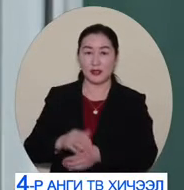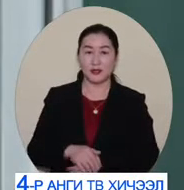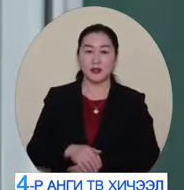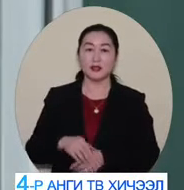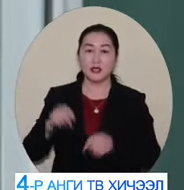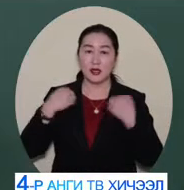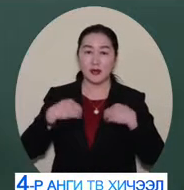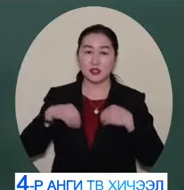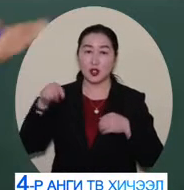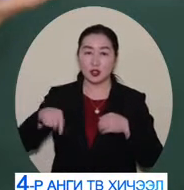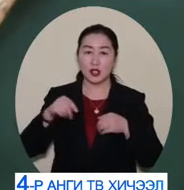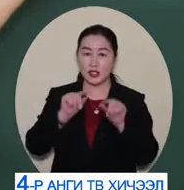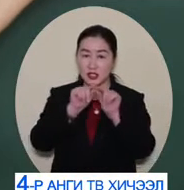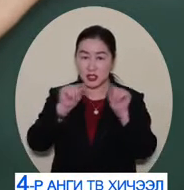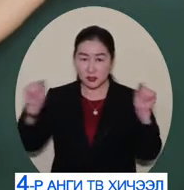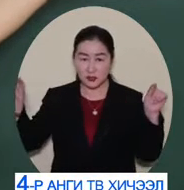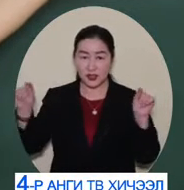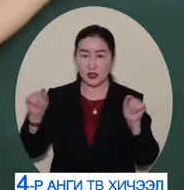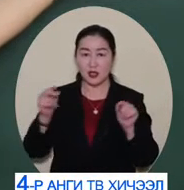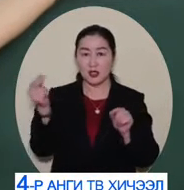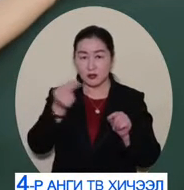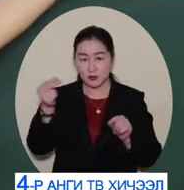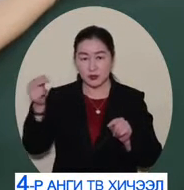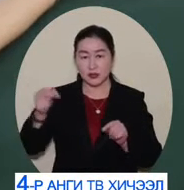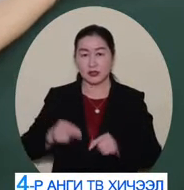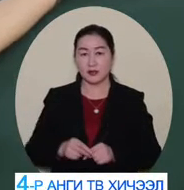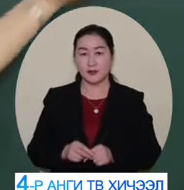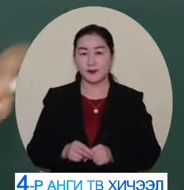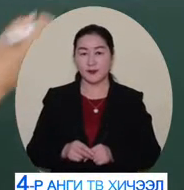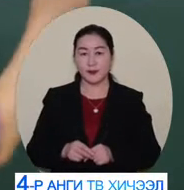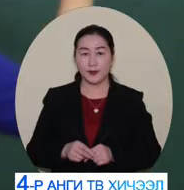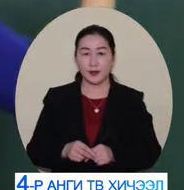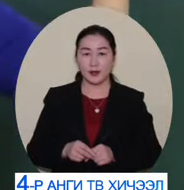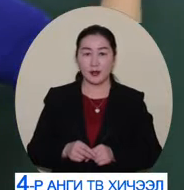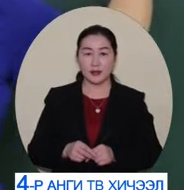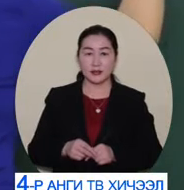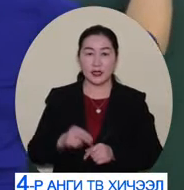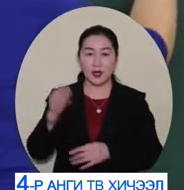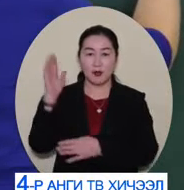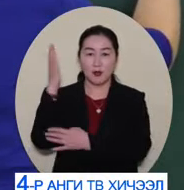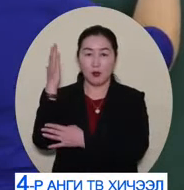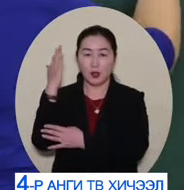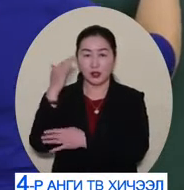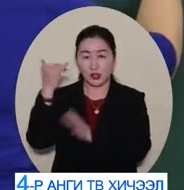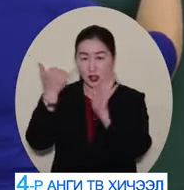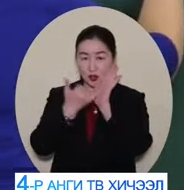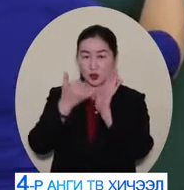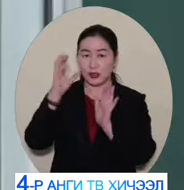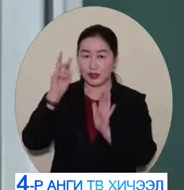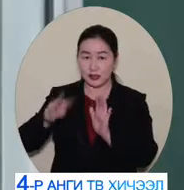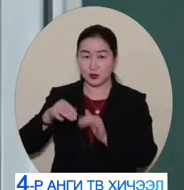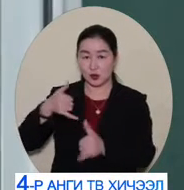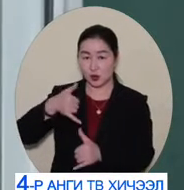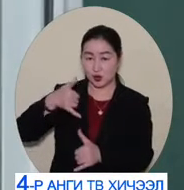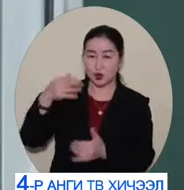байна шүү дээ. Одоо багш нь энэ хэмжээнүүдийг тэмдэглэе. Энийг 6 см-аар зурсан байна.